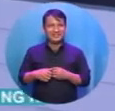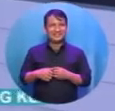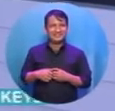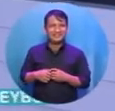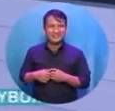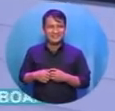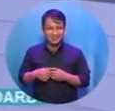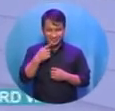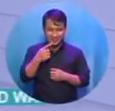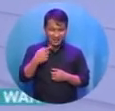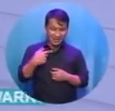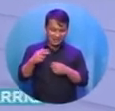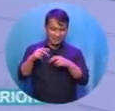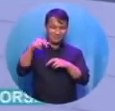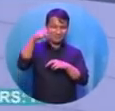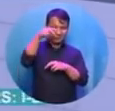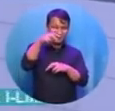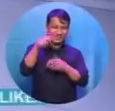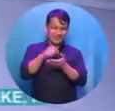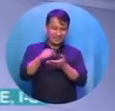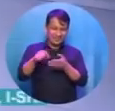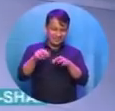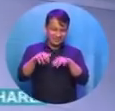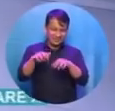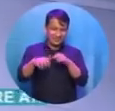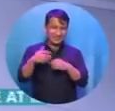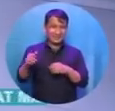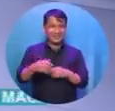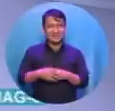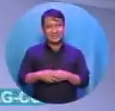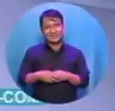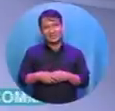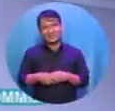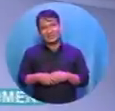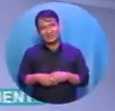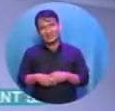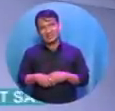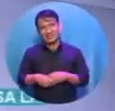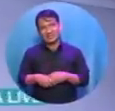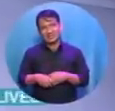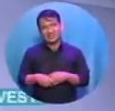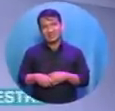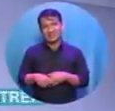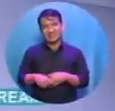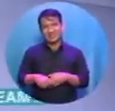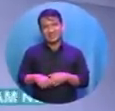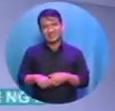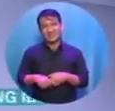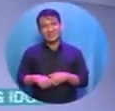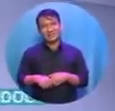Ako na yung mag-script, magta-type. Gusto niyo? Akit ako. Kayo dito palit. Eh,